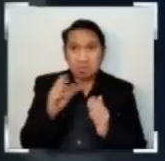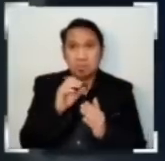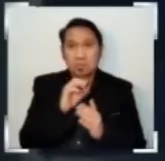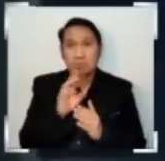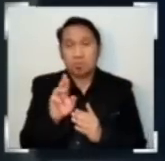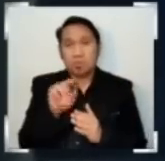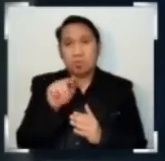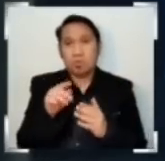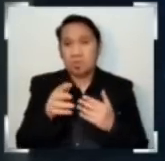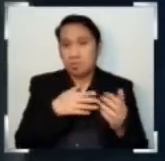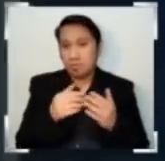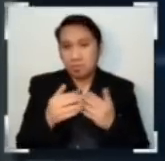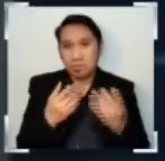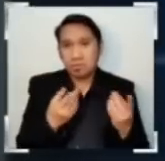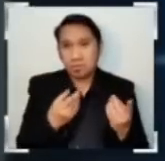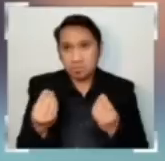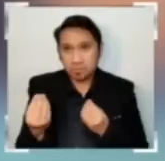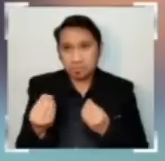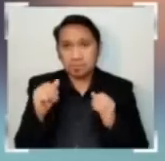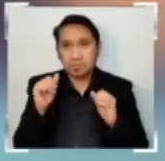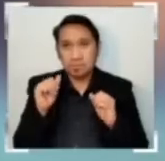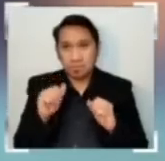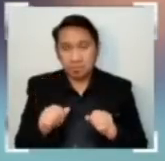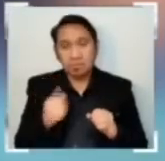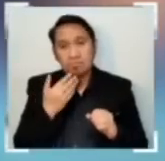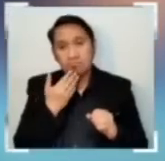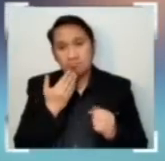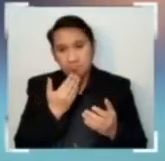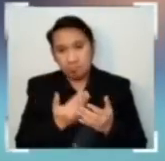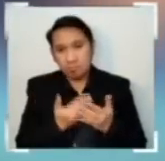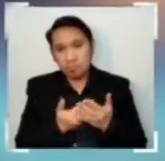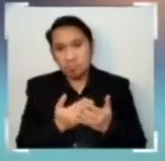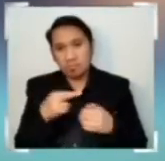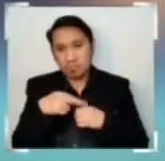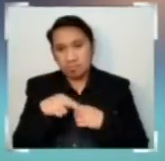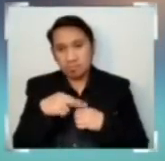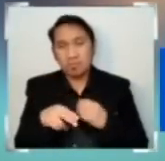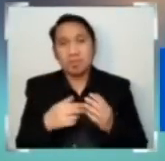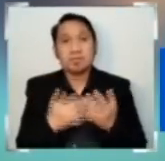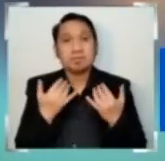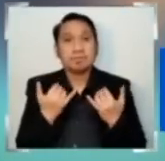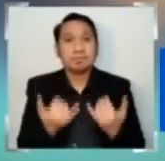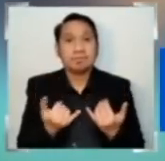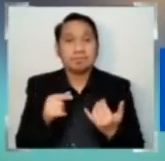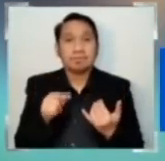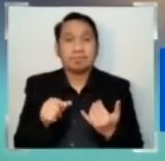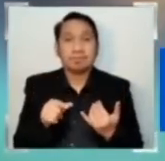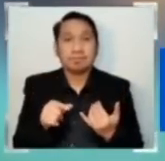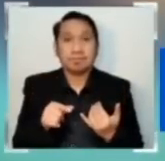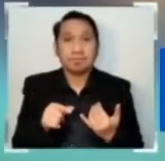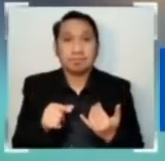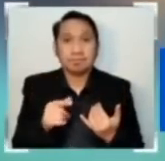afterwards, maganda-ganda na yung basihan mo. Inaasahan natin na makakapaglabas ng official na report